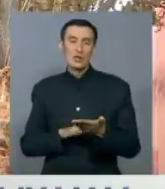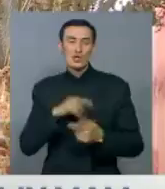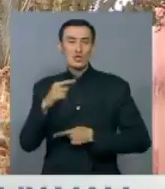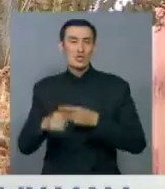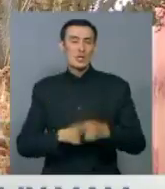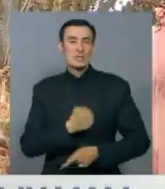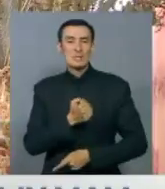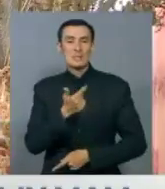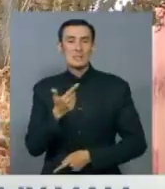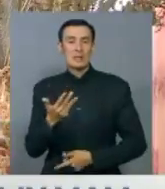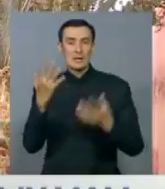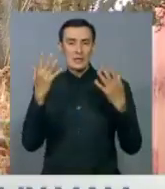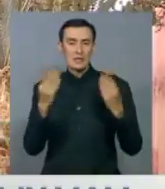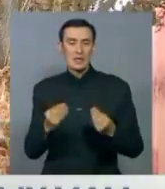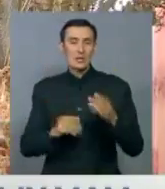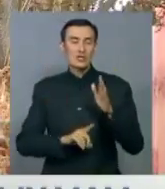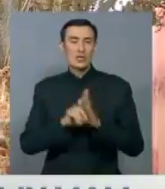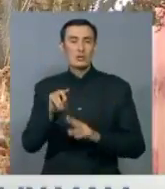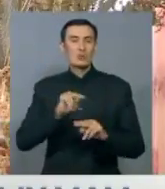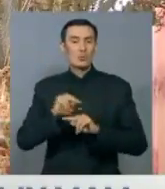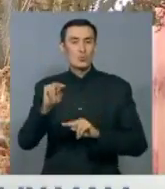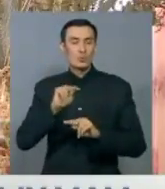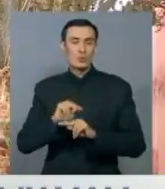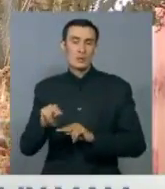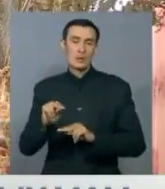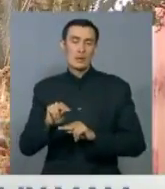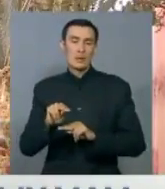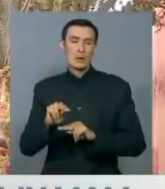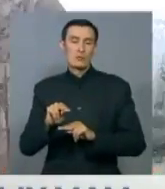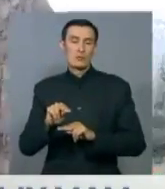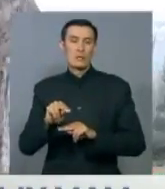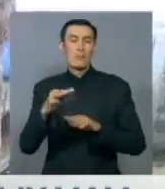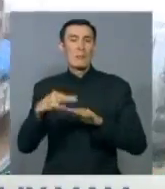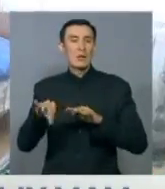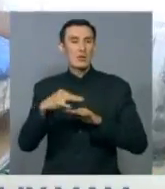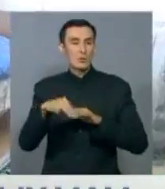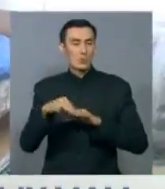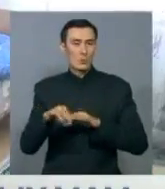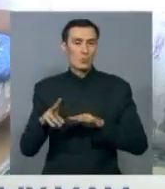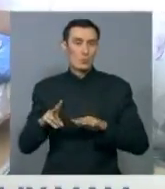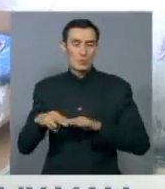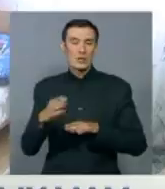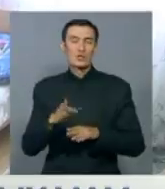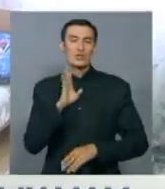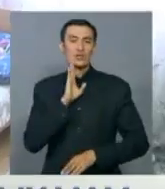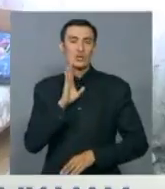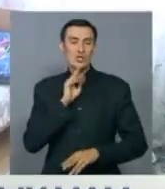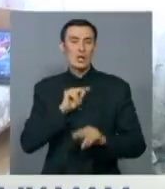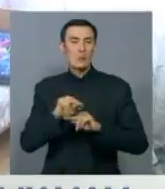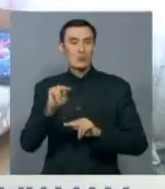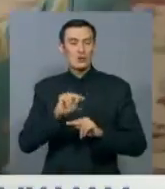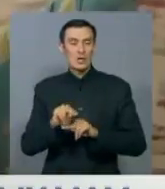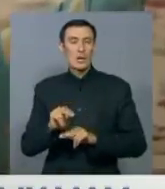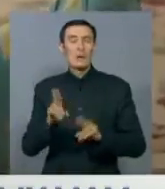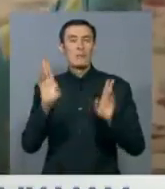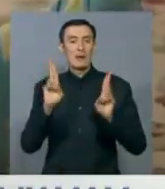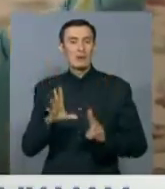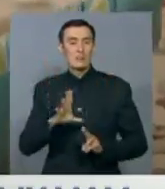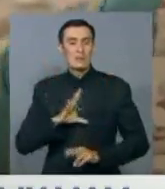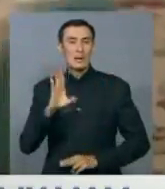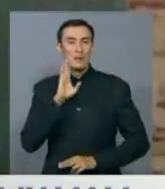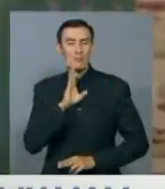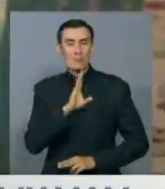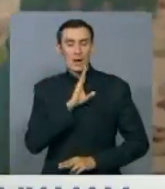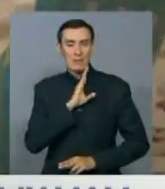через несколько дней, у нас начинаются курсы по маникюру. Но главное здесь молодых женщин учат быть мамами. Вопреки